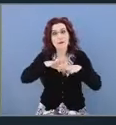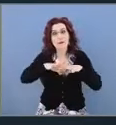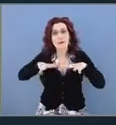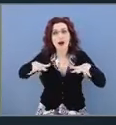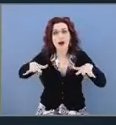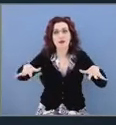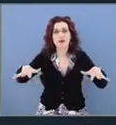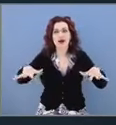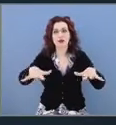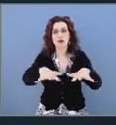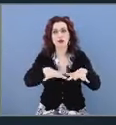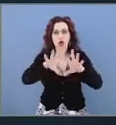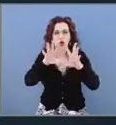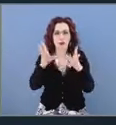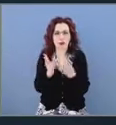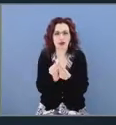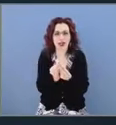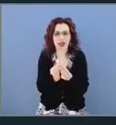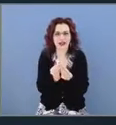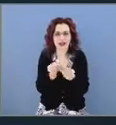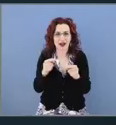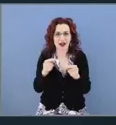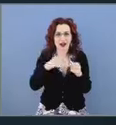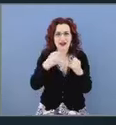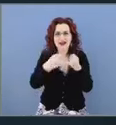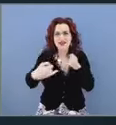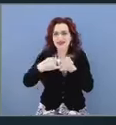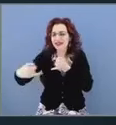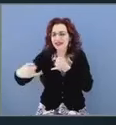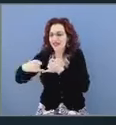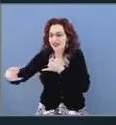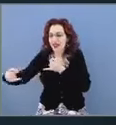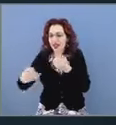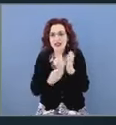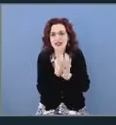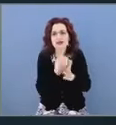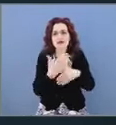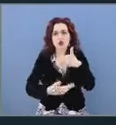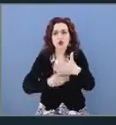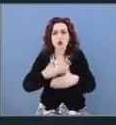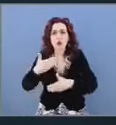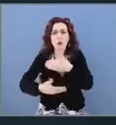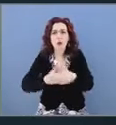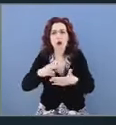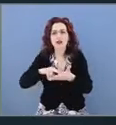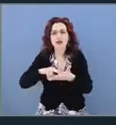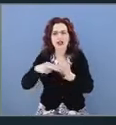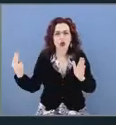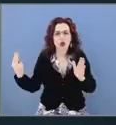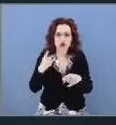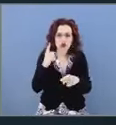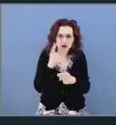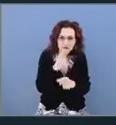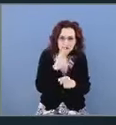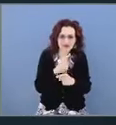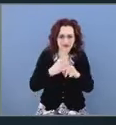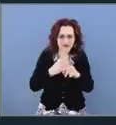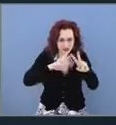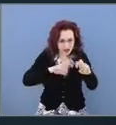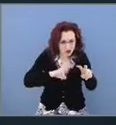di sviluppo tecnologico, le necessità tecnologiche per la ricerca, per il trasferimento tecnologico, per